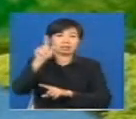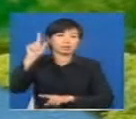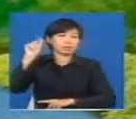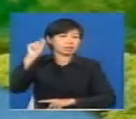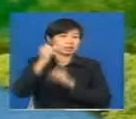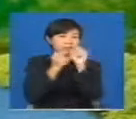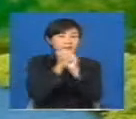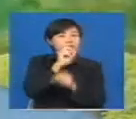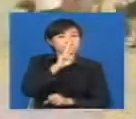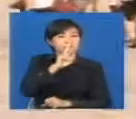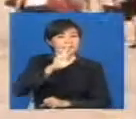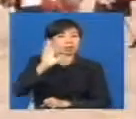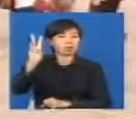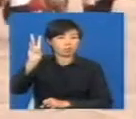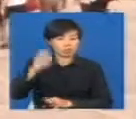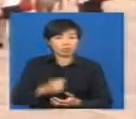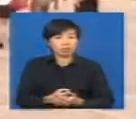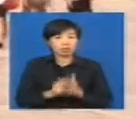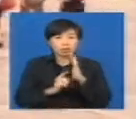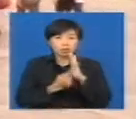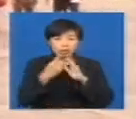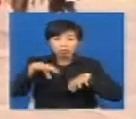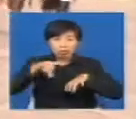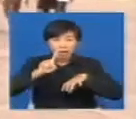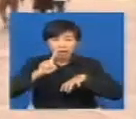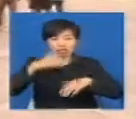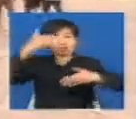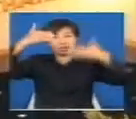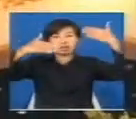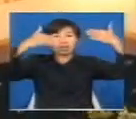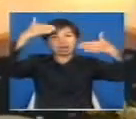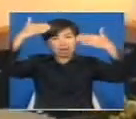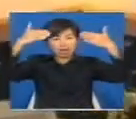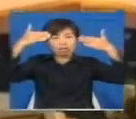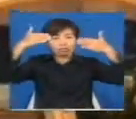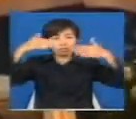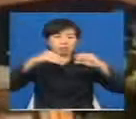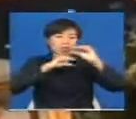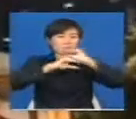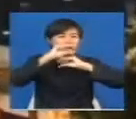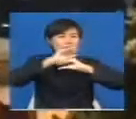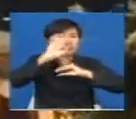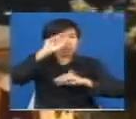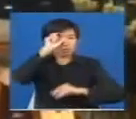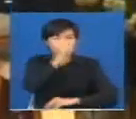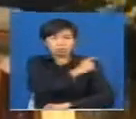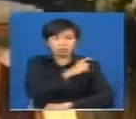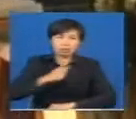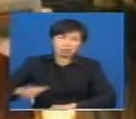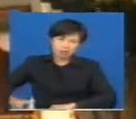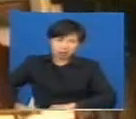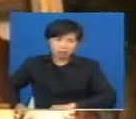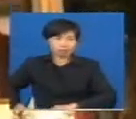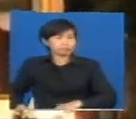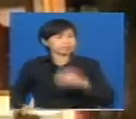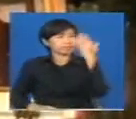ราช2556เริ่มจากการจัดนิทรรศการนำเสนอโครงการพระราชดำริของพระบาทสมเด็จพระเ